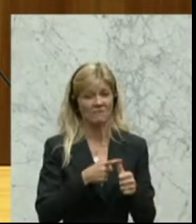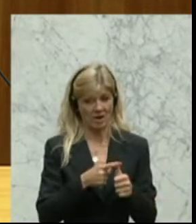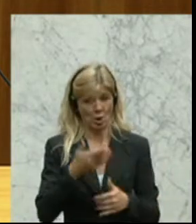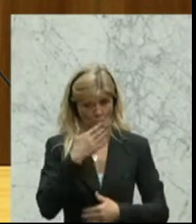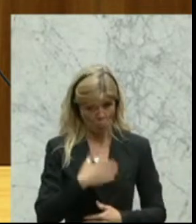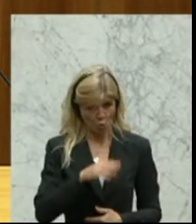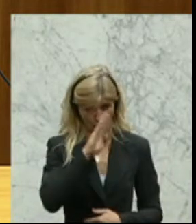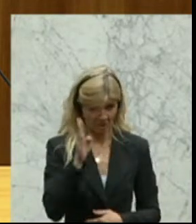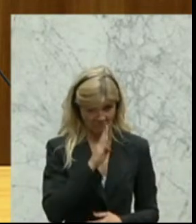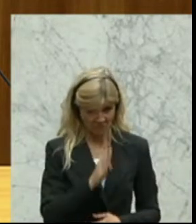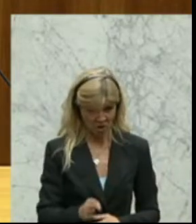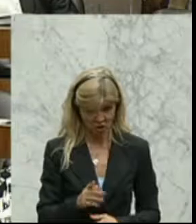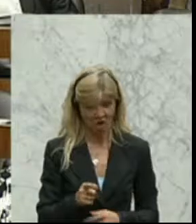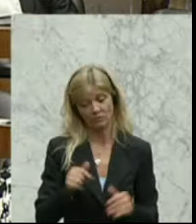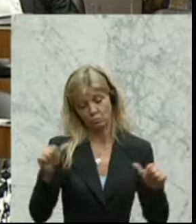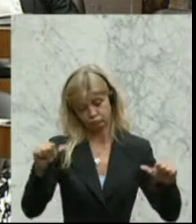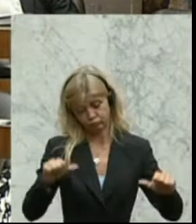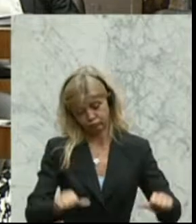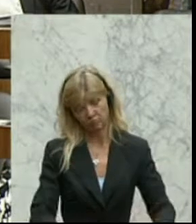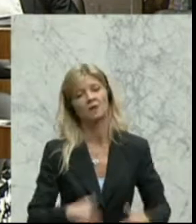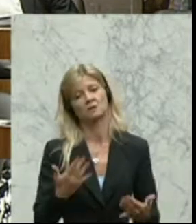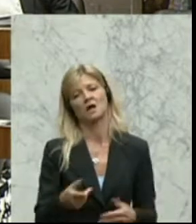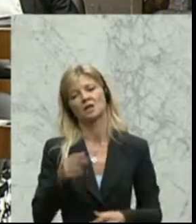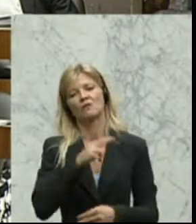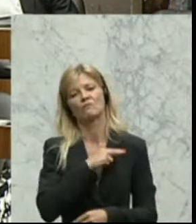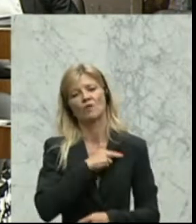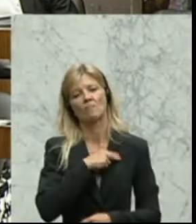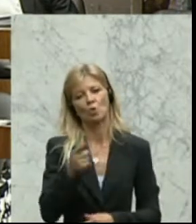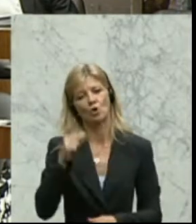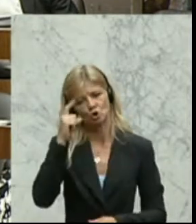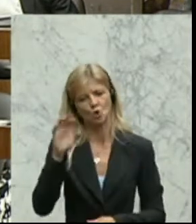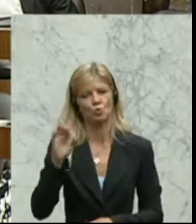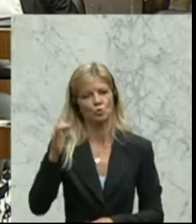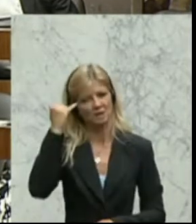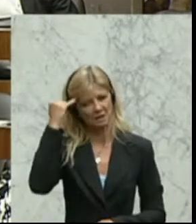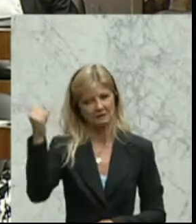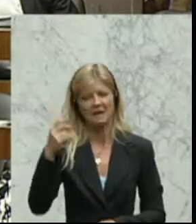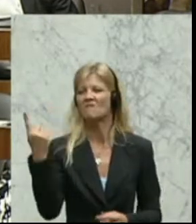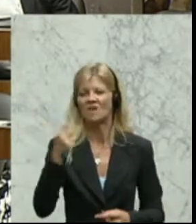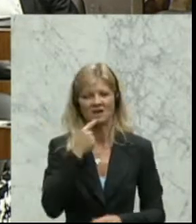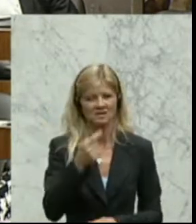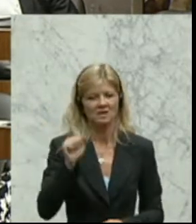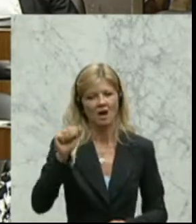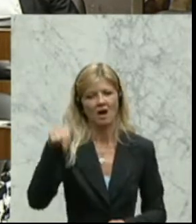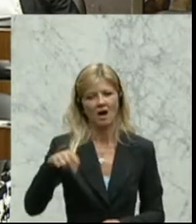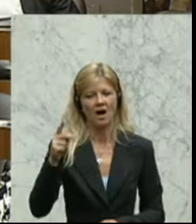Idee. Zitat Androsch im Format 2007. Ich bitte daher, dementsprechend Steuerreformen in diese Richtung zu